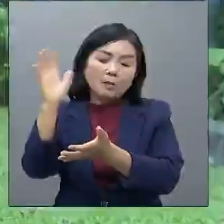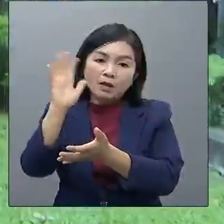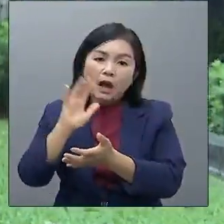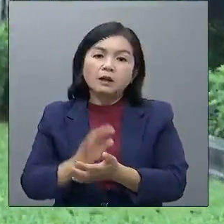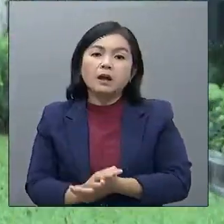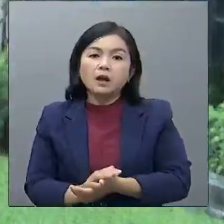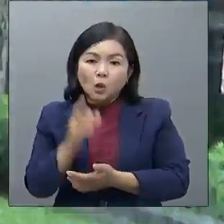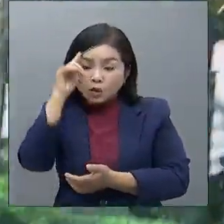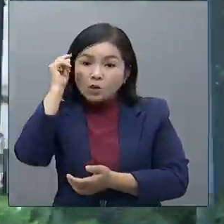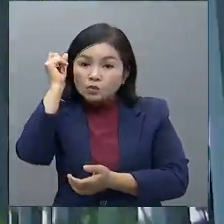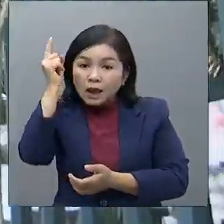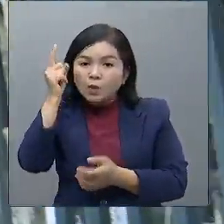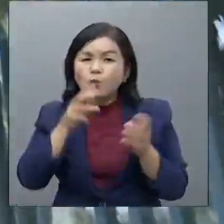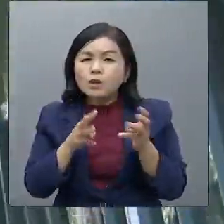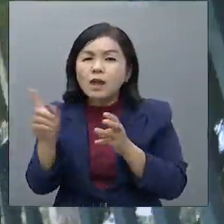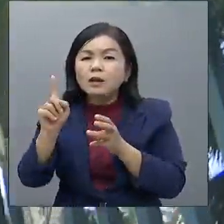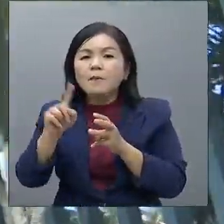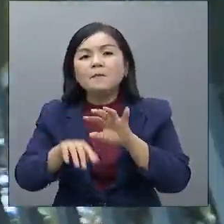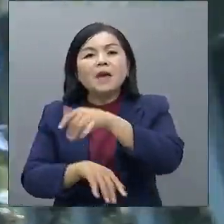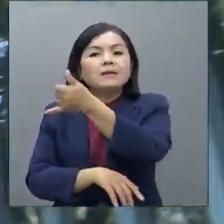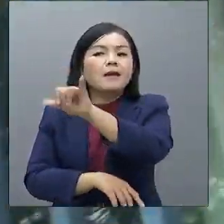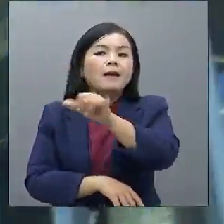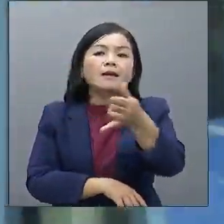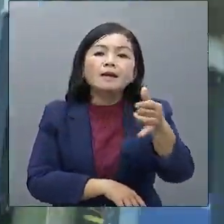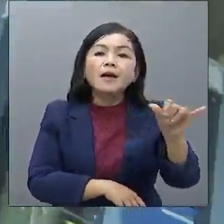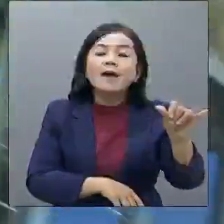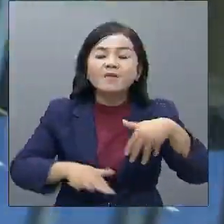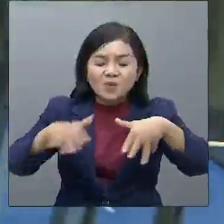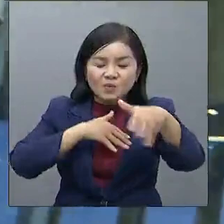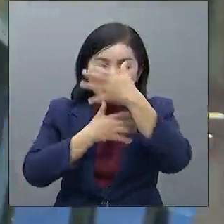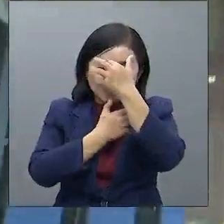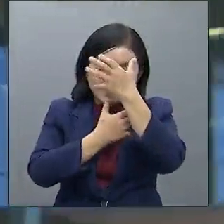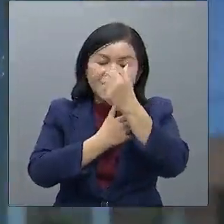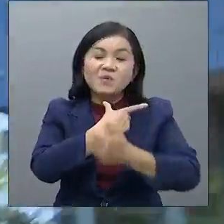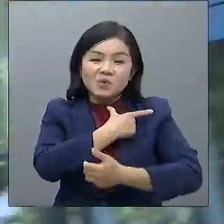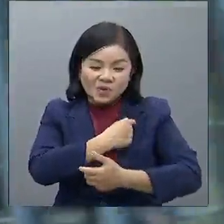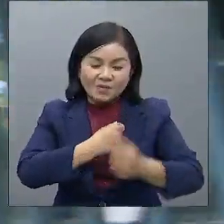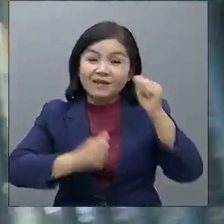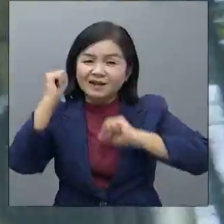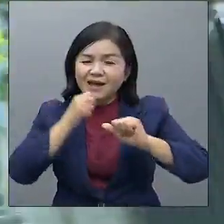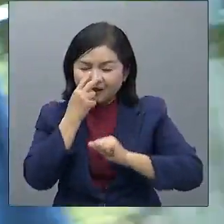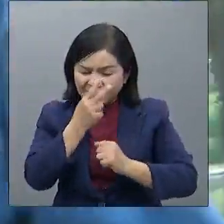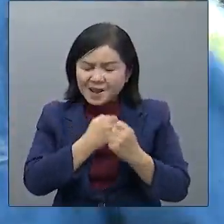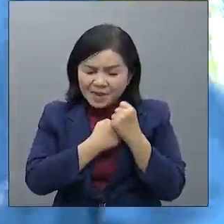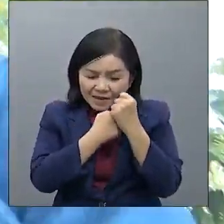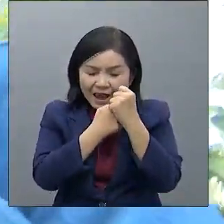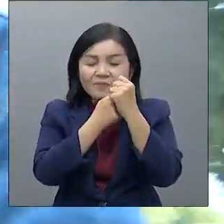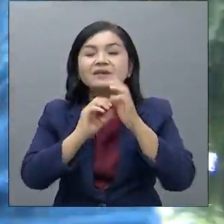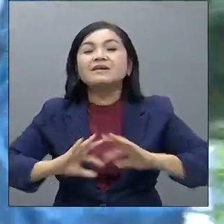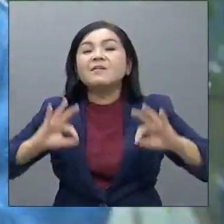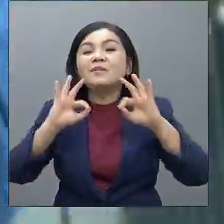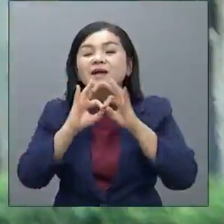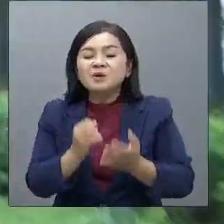องเข้าใจกลไกว่าทุกอย่างมันไม่แน่นอนแค่มีคนชื่นชอบผลงานและเห็นถึงความพยายามก็ถือเป็นยาชูกำลัง